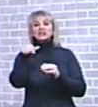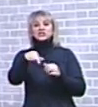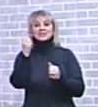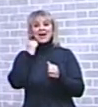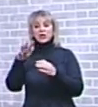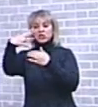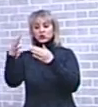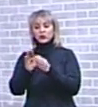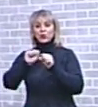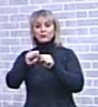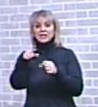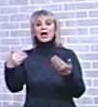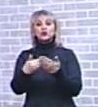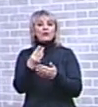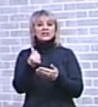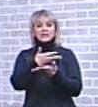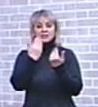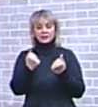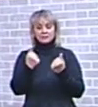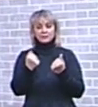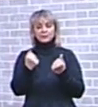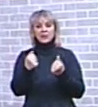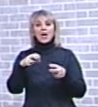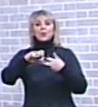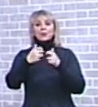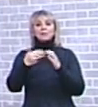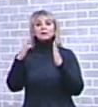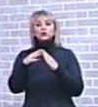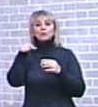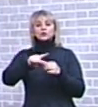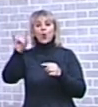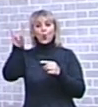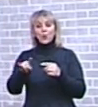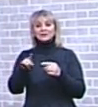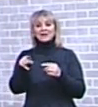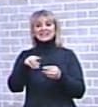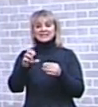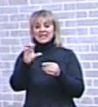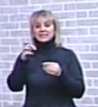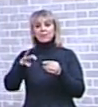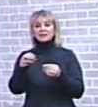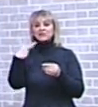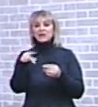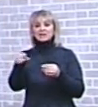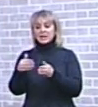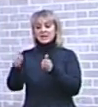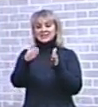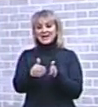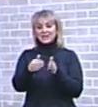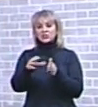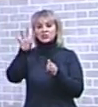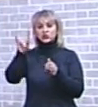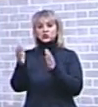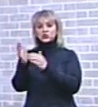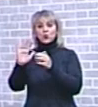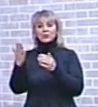решетки безопасности, а на новые денег нет. А проблема дома, что эти окна на сантиметров 20 где-то плиты отстоят от стекол.